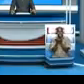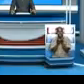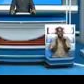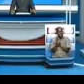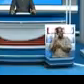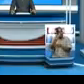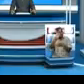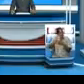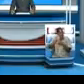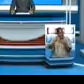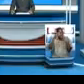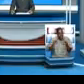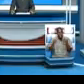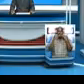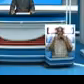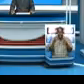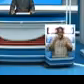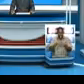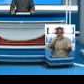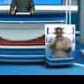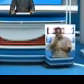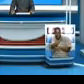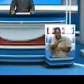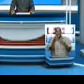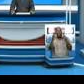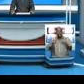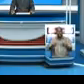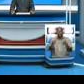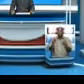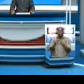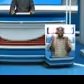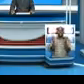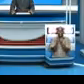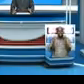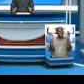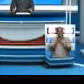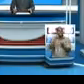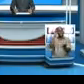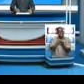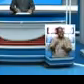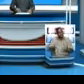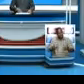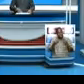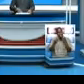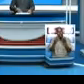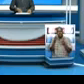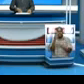chilo kusawa nyan na yenga tewera bila kusawa mwe ya kaunge zina agabu tikide ate kusawa munana tuja